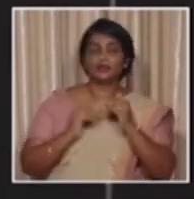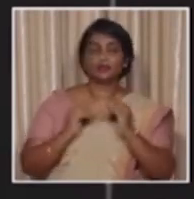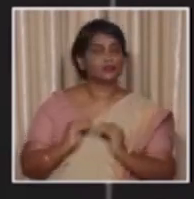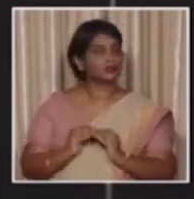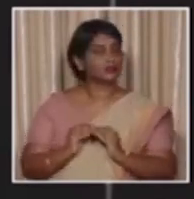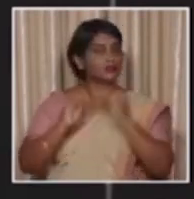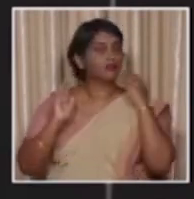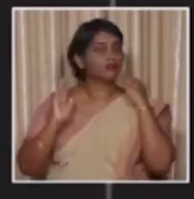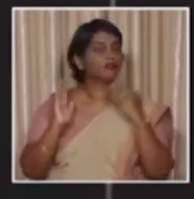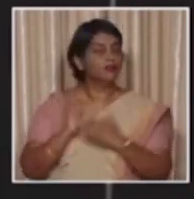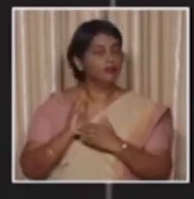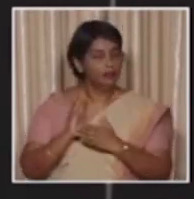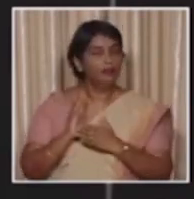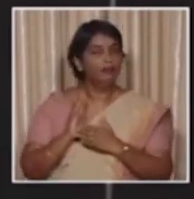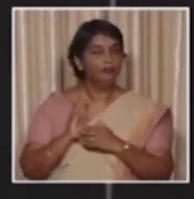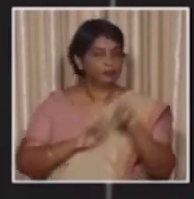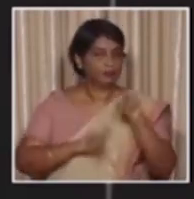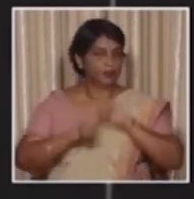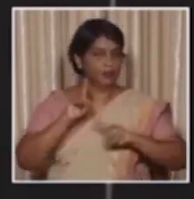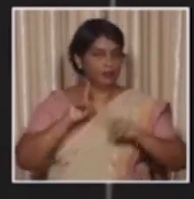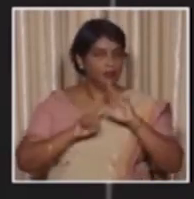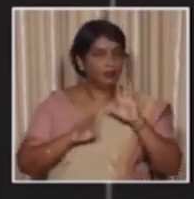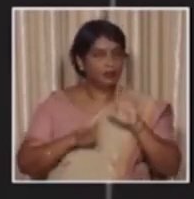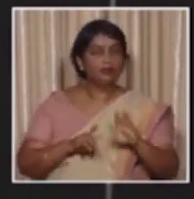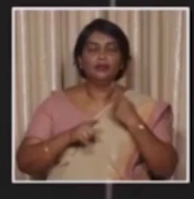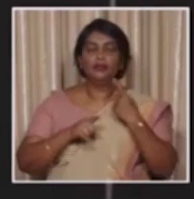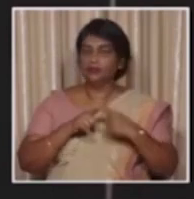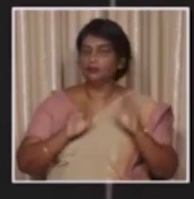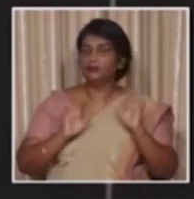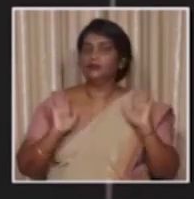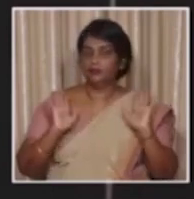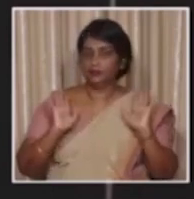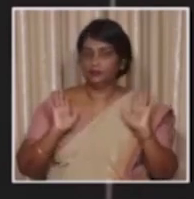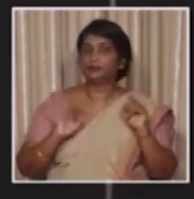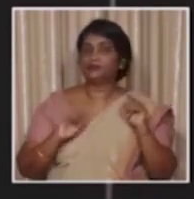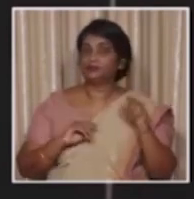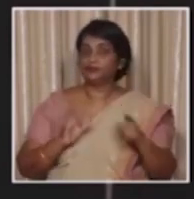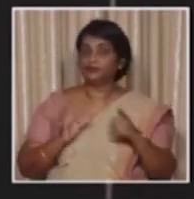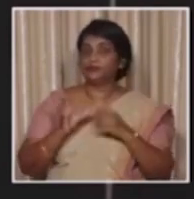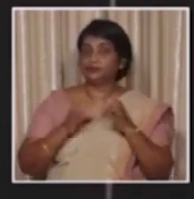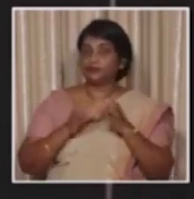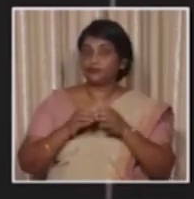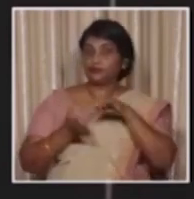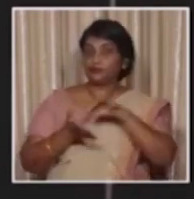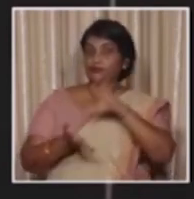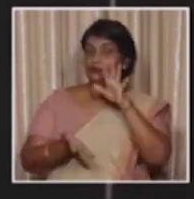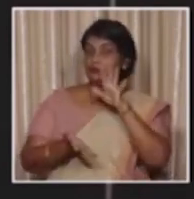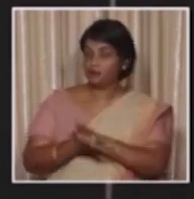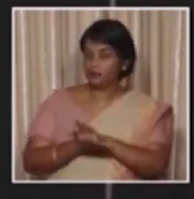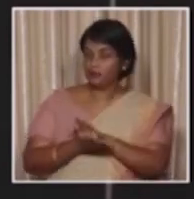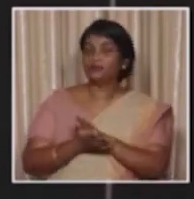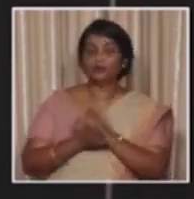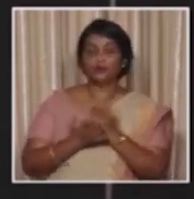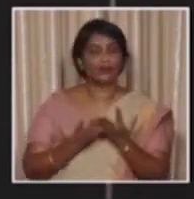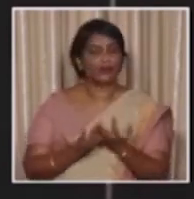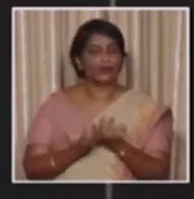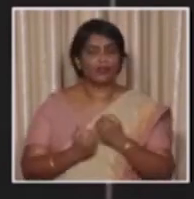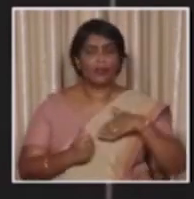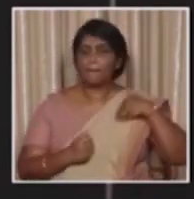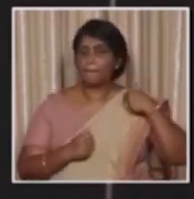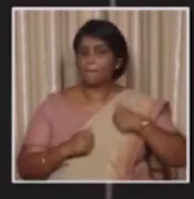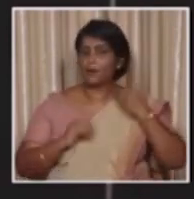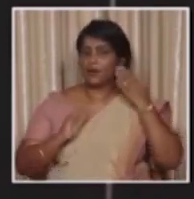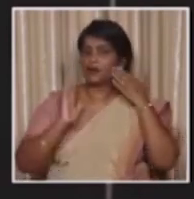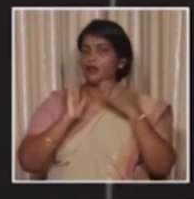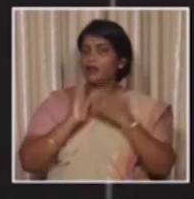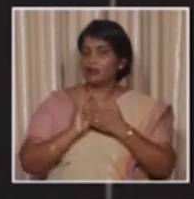தொடர்பாக பேசப்பட்டிருக்கின்றதே ஒழிய இந்த அதிகார சபை உருவாக்கப்பட்டிருக்கக்கூடிய அடிப்படையான விடயமான புதிய